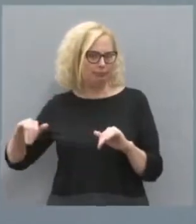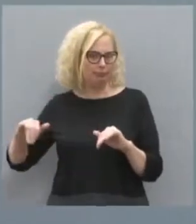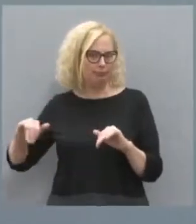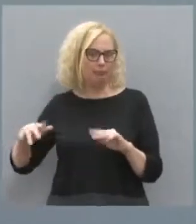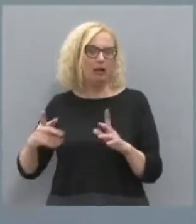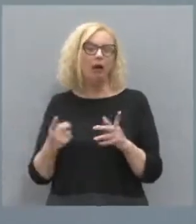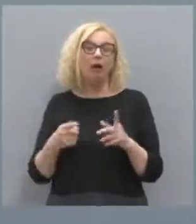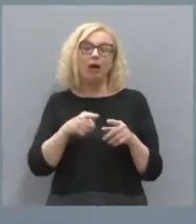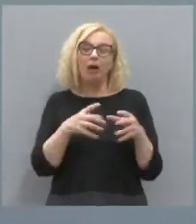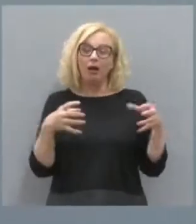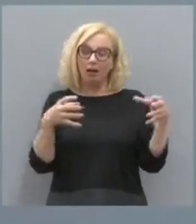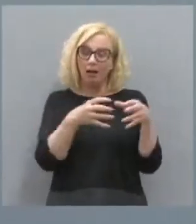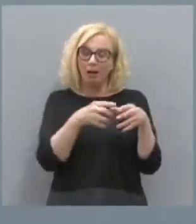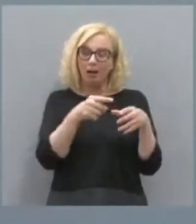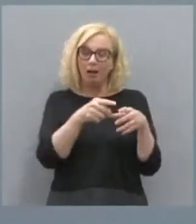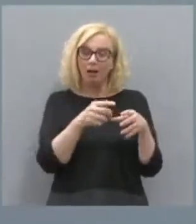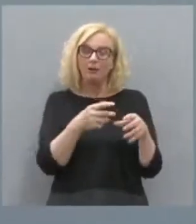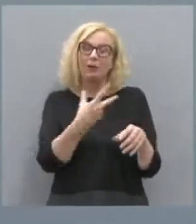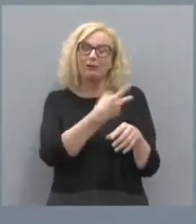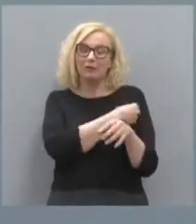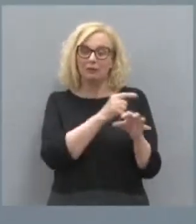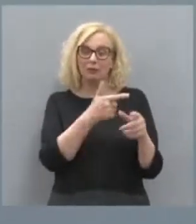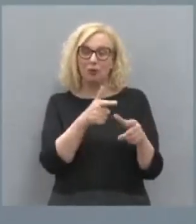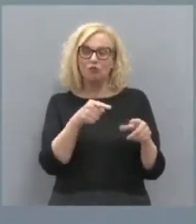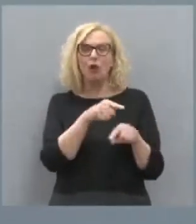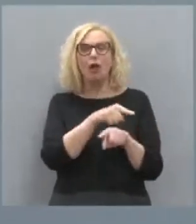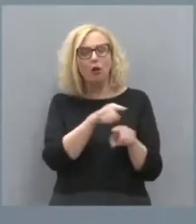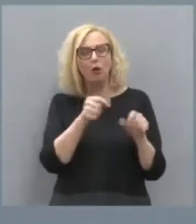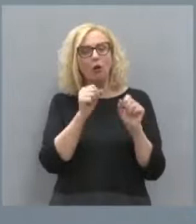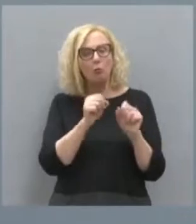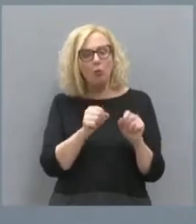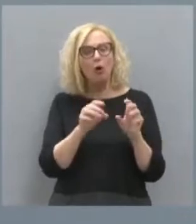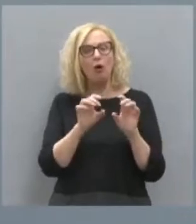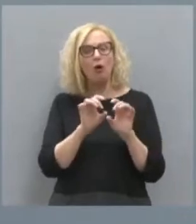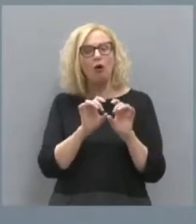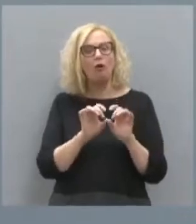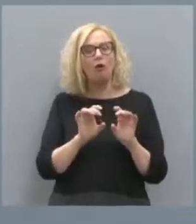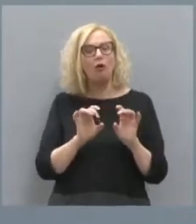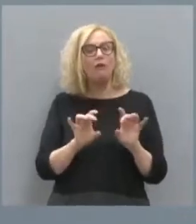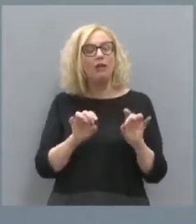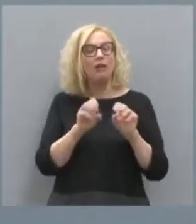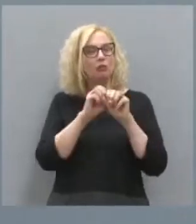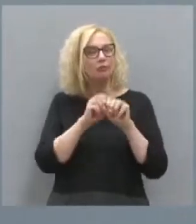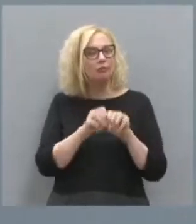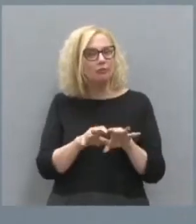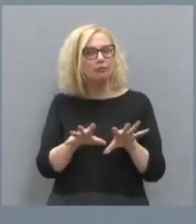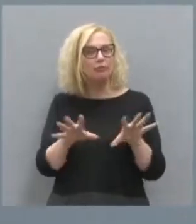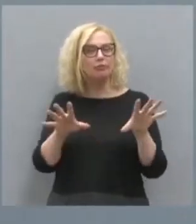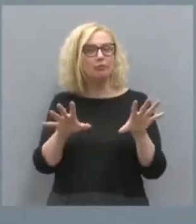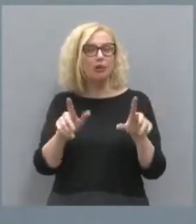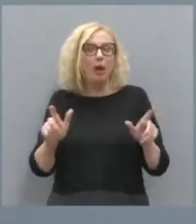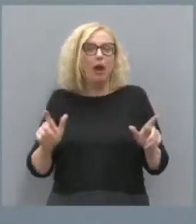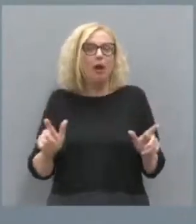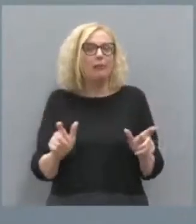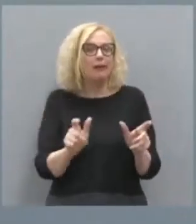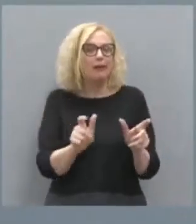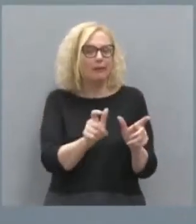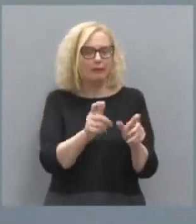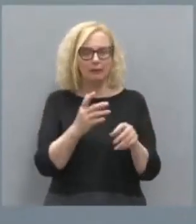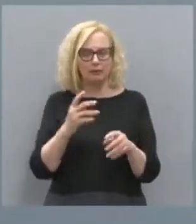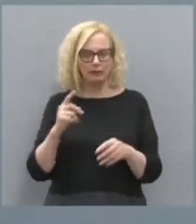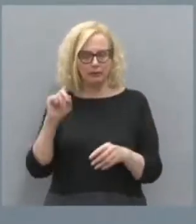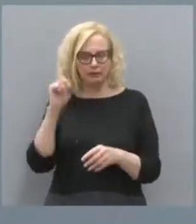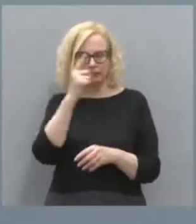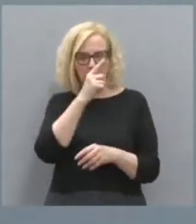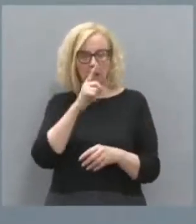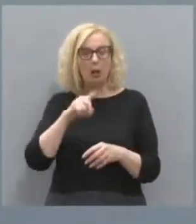serbatoio che permette al virus di correre e contro il quale è difficile fare argine poi abbiamo questa una caduta